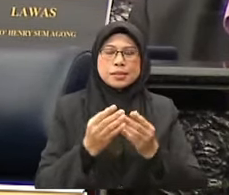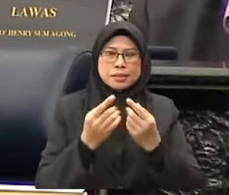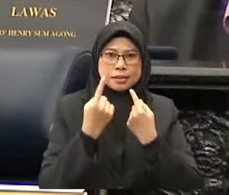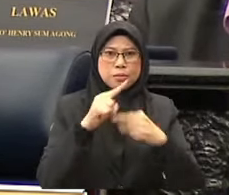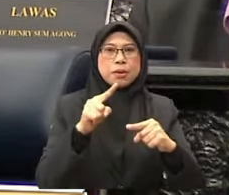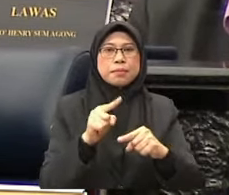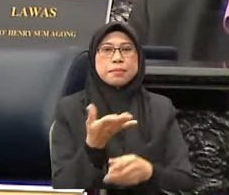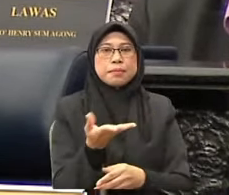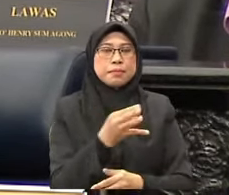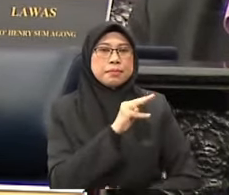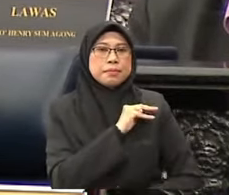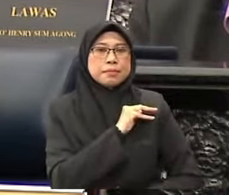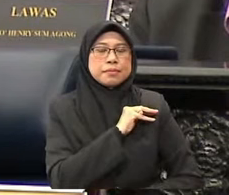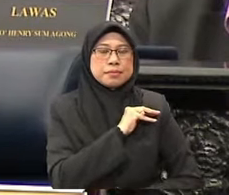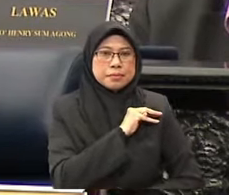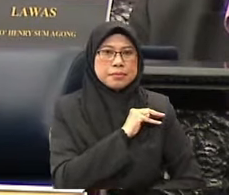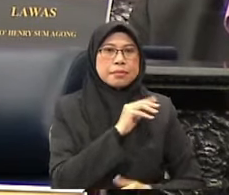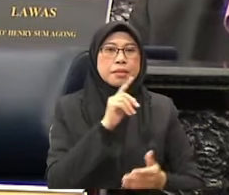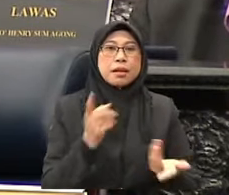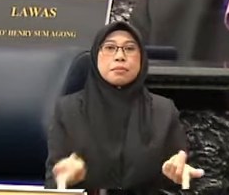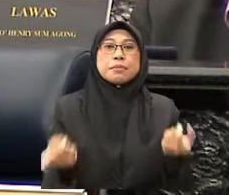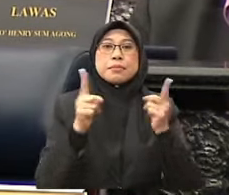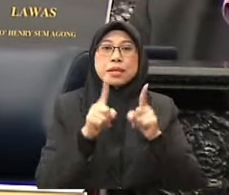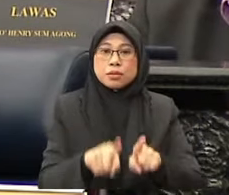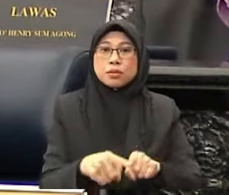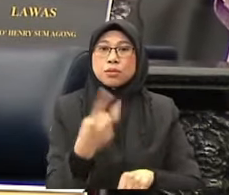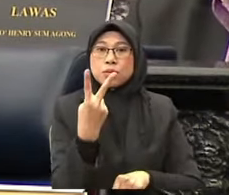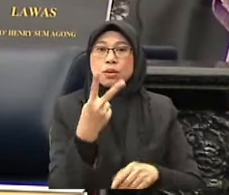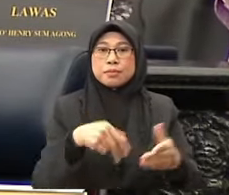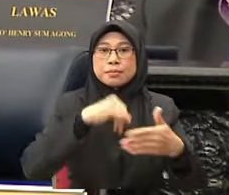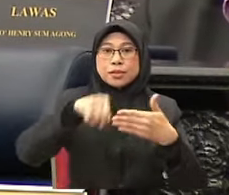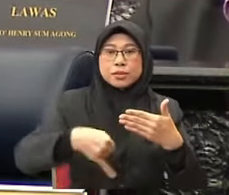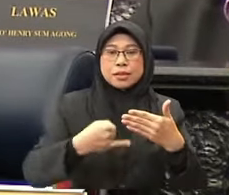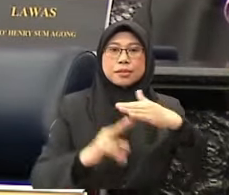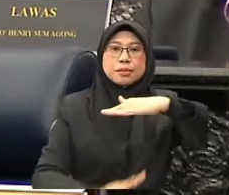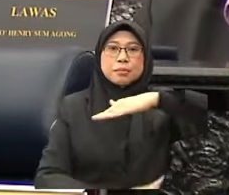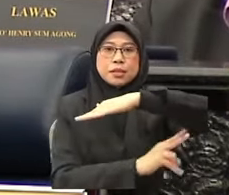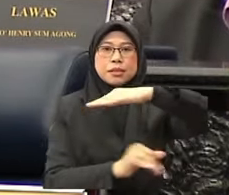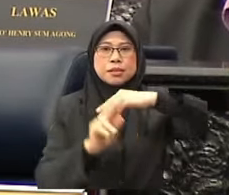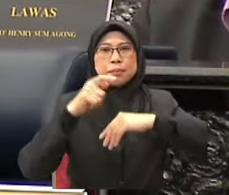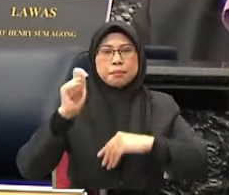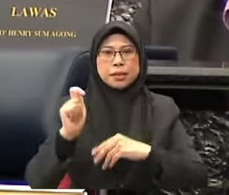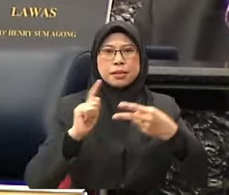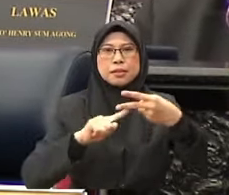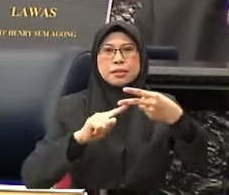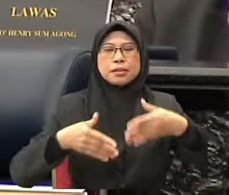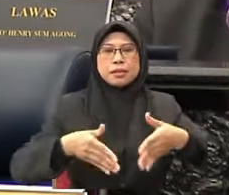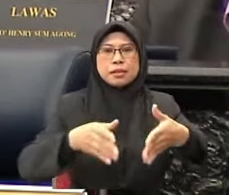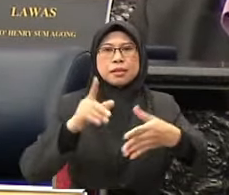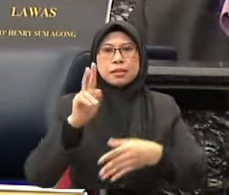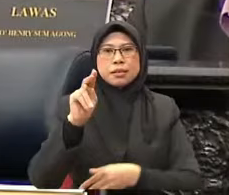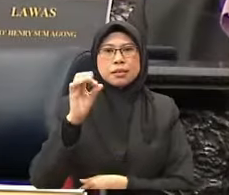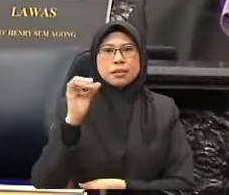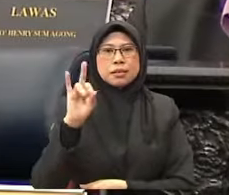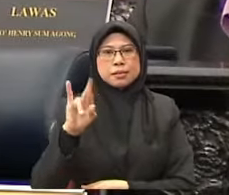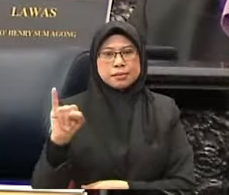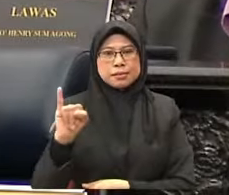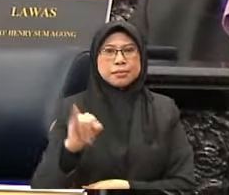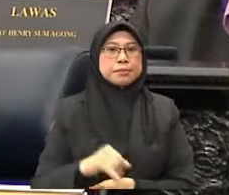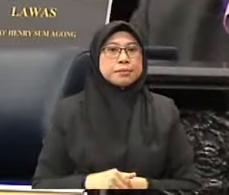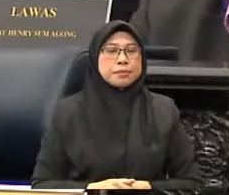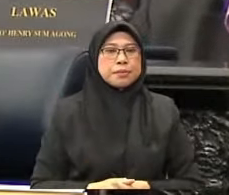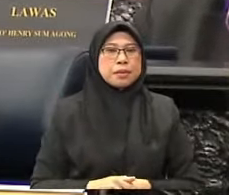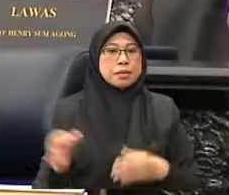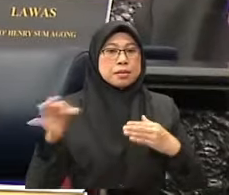daripada Menteri sendiri, apakah status terkini bagi dua projek ini, Jambatan Selampit dan Jalan Kendai? Tuan Yang Dipertua,